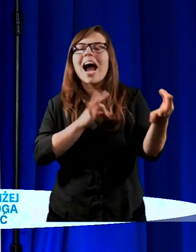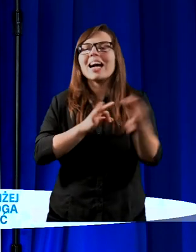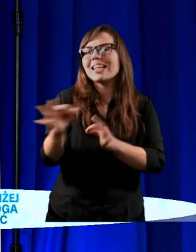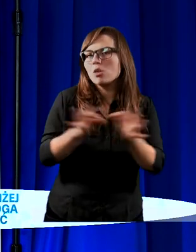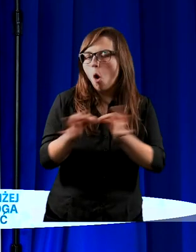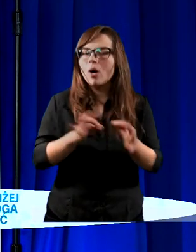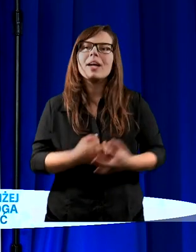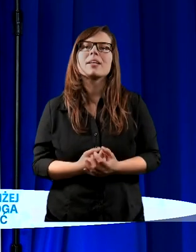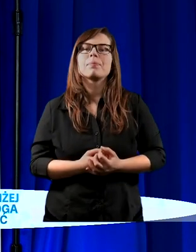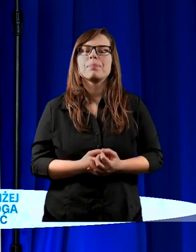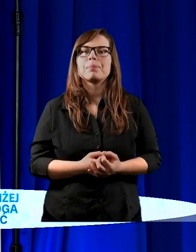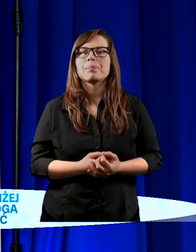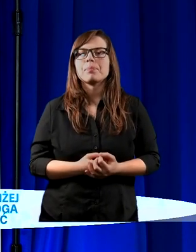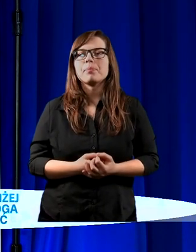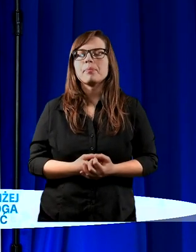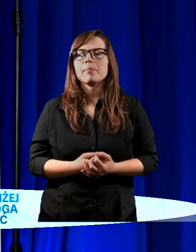historii.